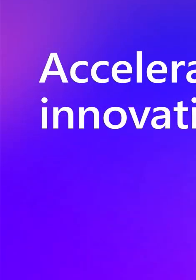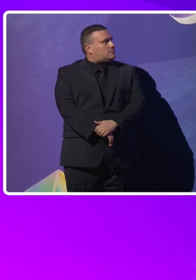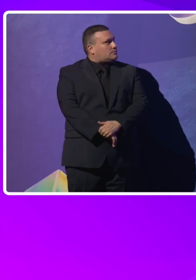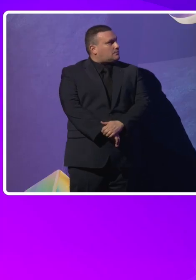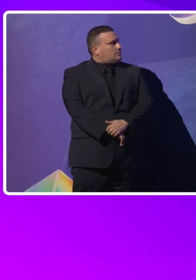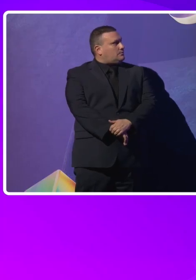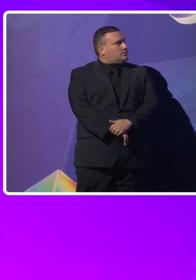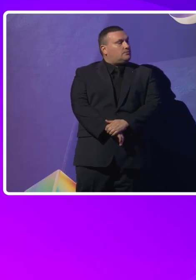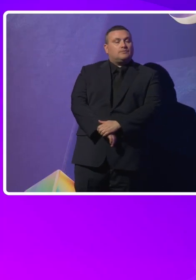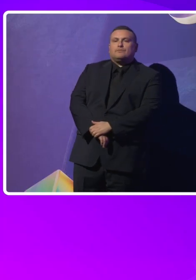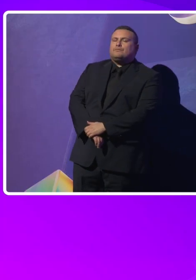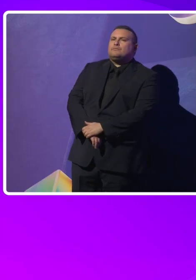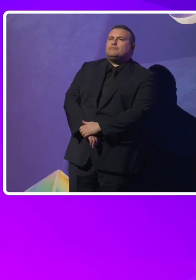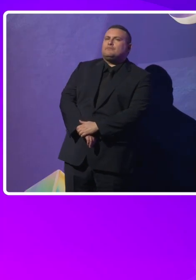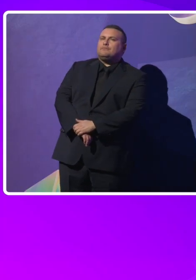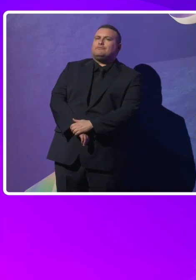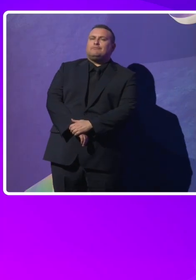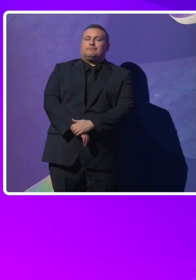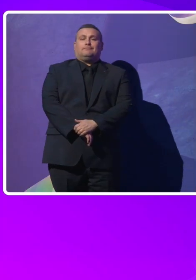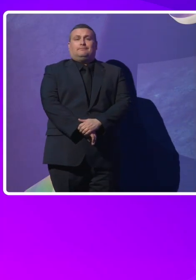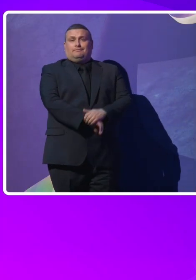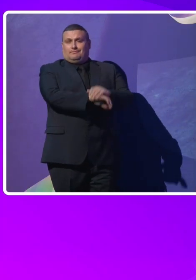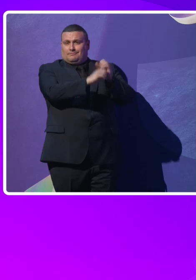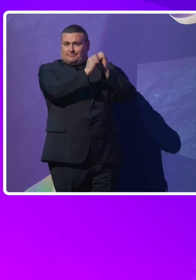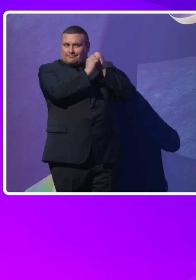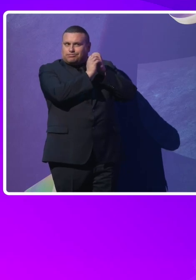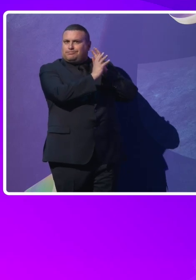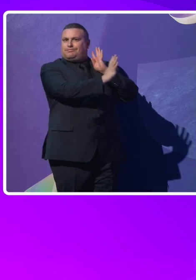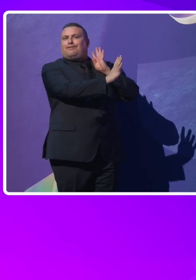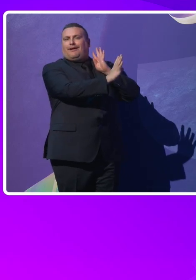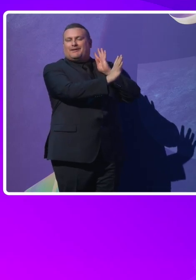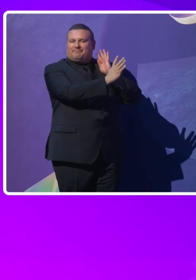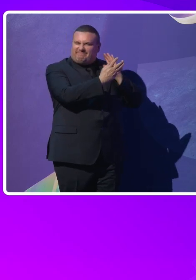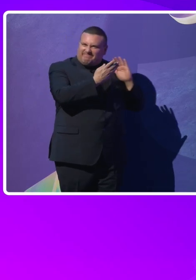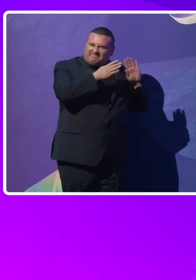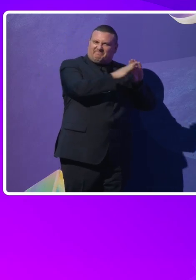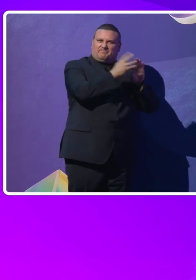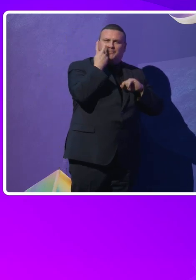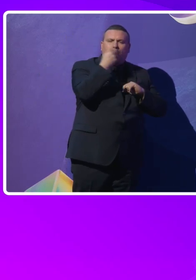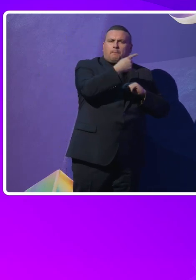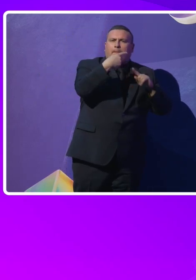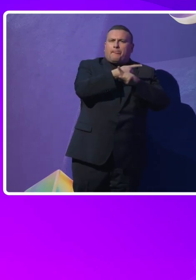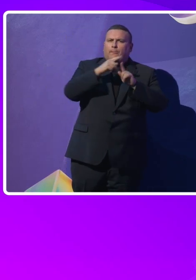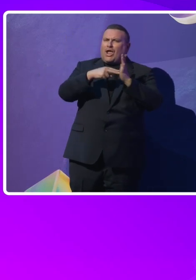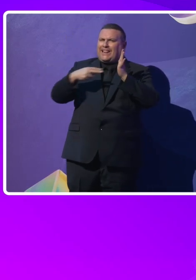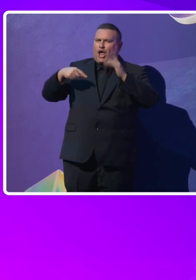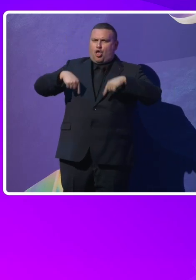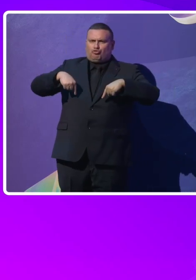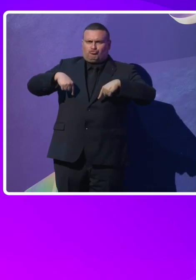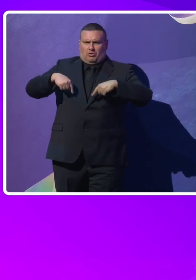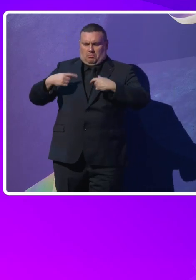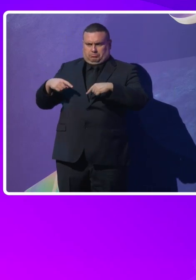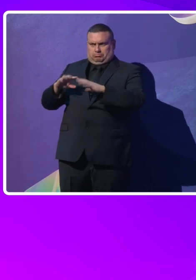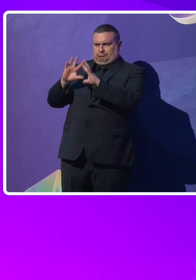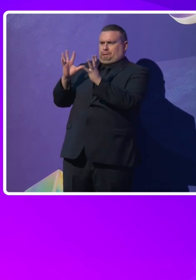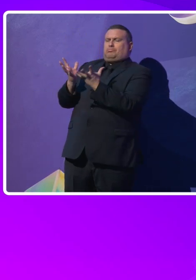Mon ok chiudiamo questa carrellata vedendo come questa tecnologia invece Può essere utilizzata dalle aziende per